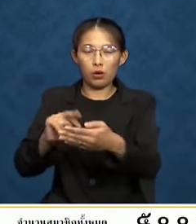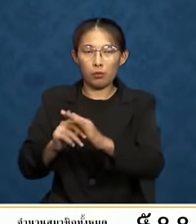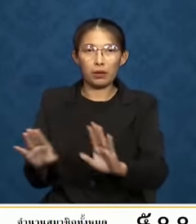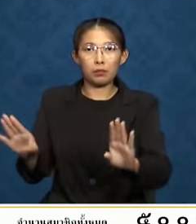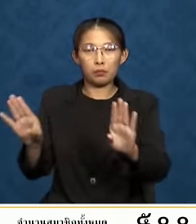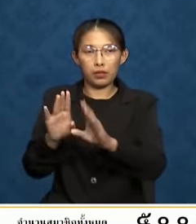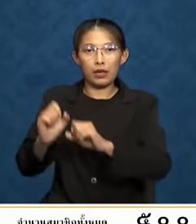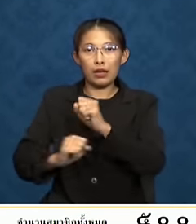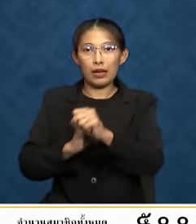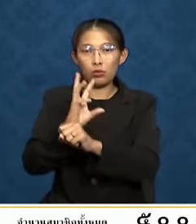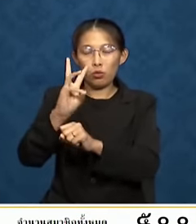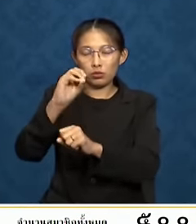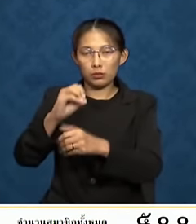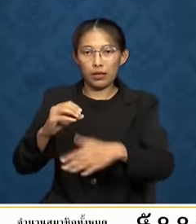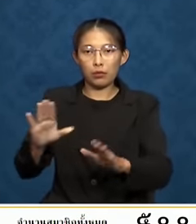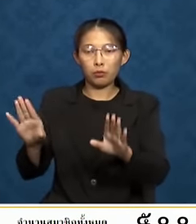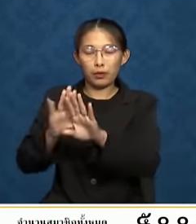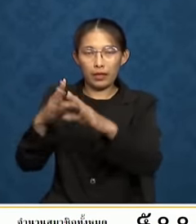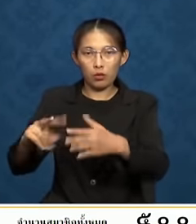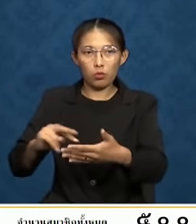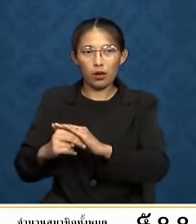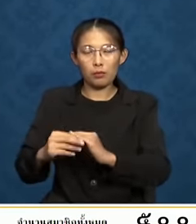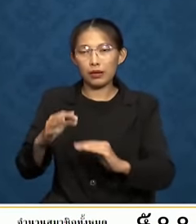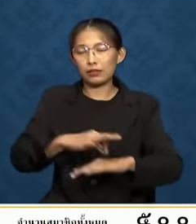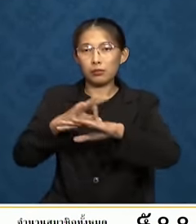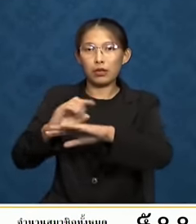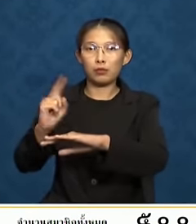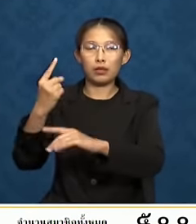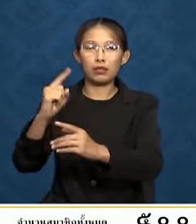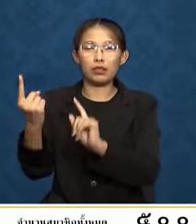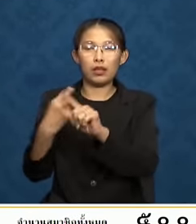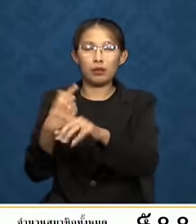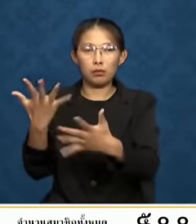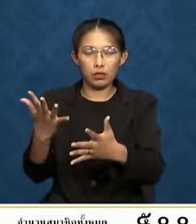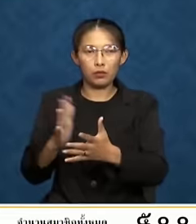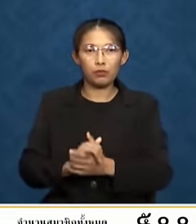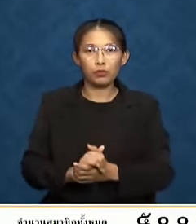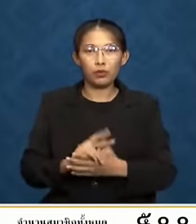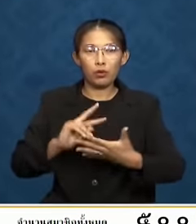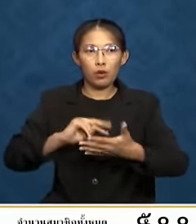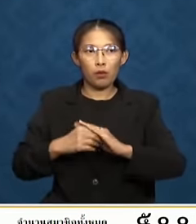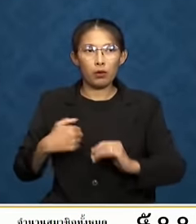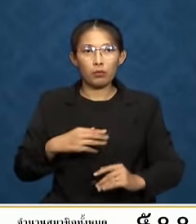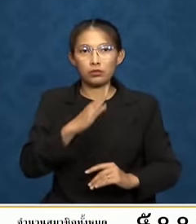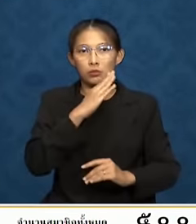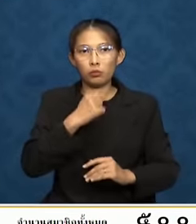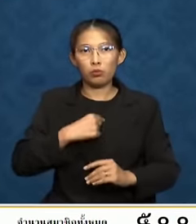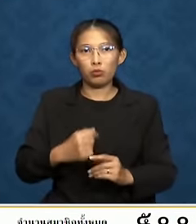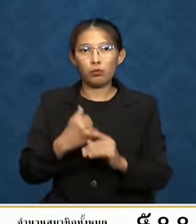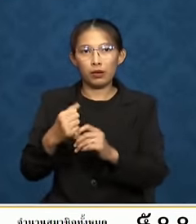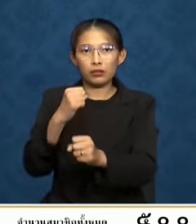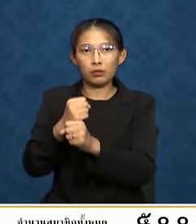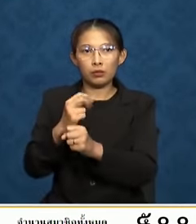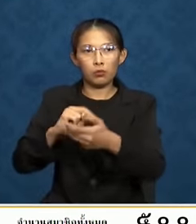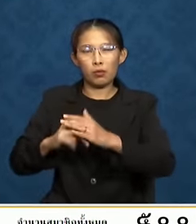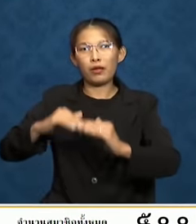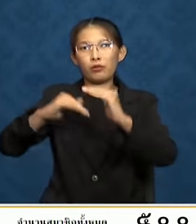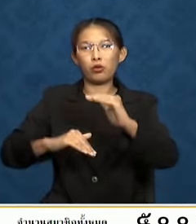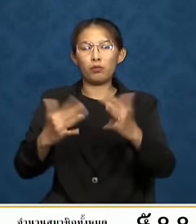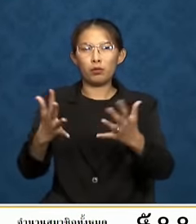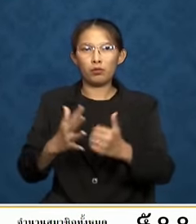เกษียณไปแล้วผมไม่ตั้งมันก็ลดสิถ้าเกษียณแล้วผมเอาอัตรานัรับบรรจุเหมือนกระทรวงอื่นไม่ลดฮะ